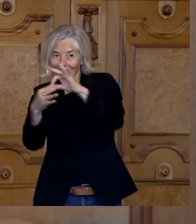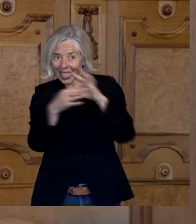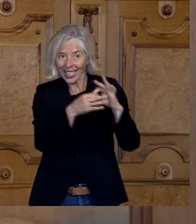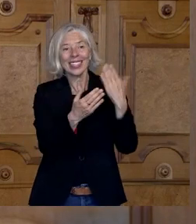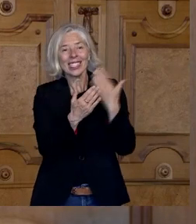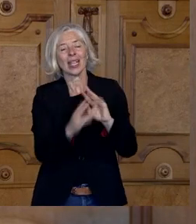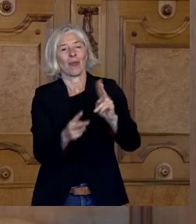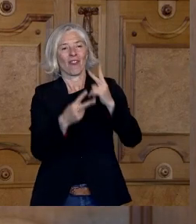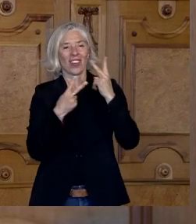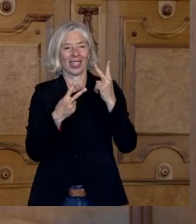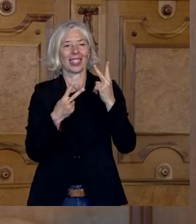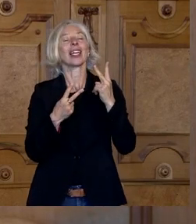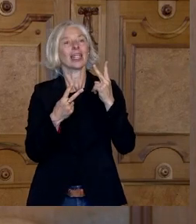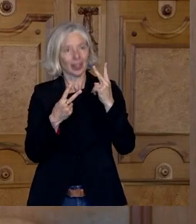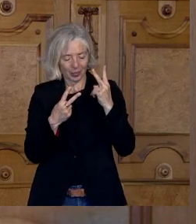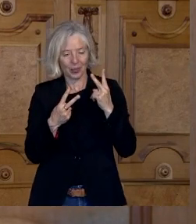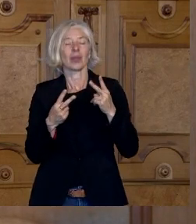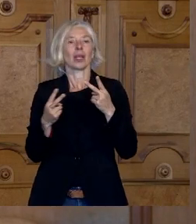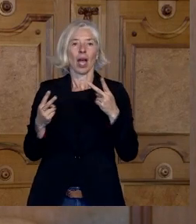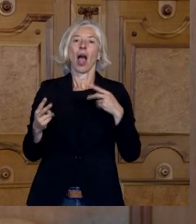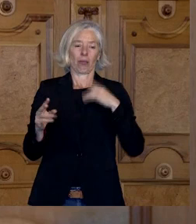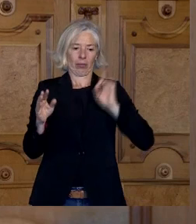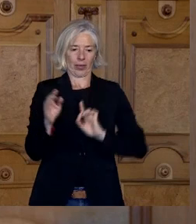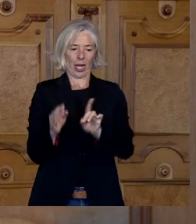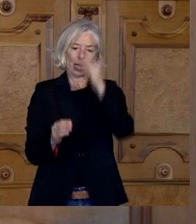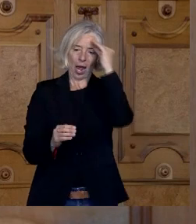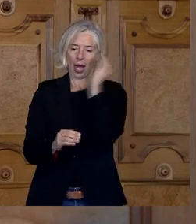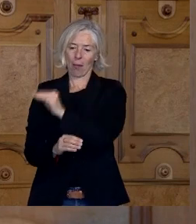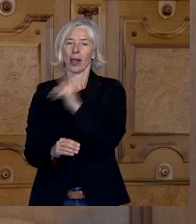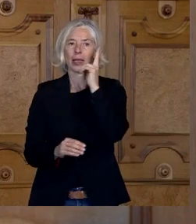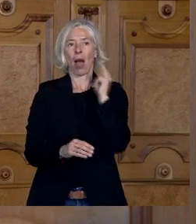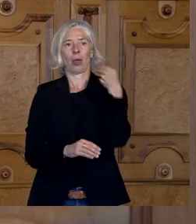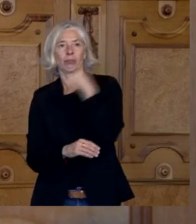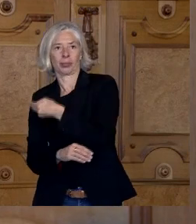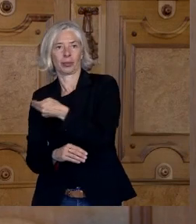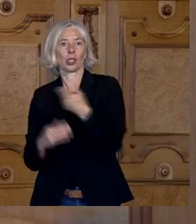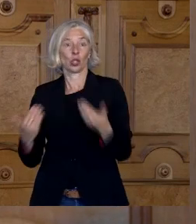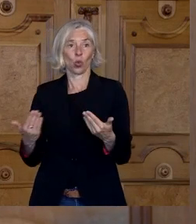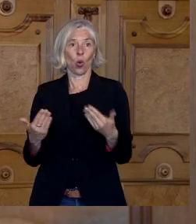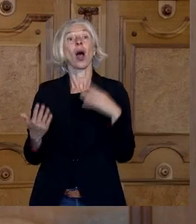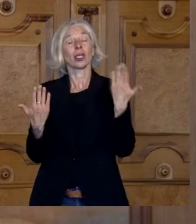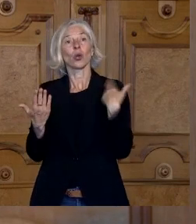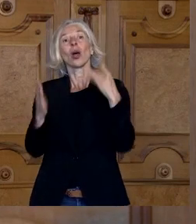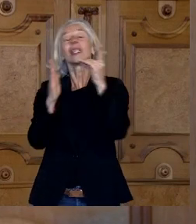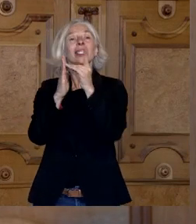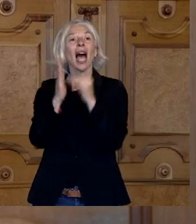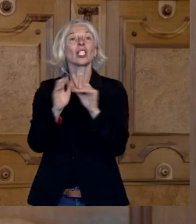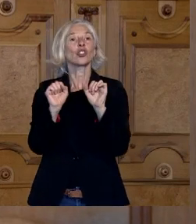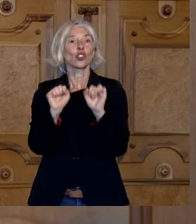Wir legen Datenschutzerklärungen vor. Wir bestehen auf eine Freigabe. Wenn diese nicht ist, werden